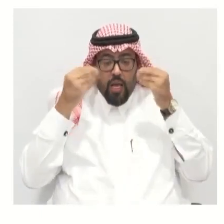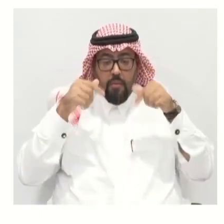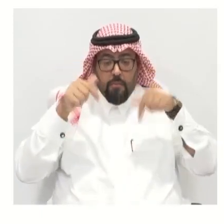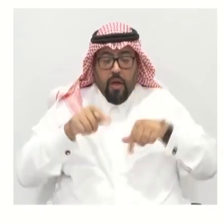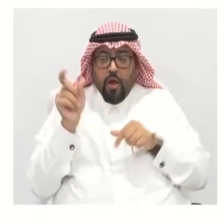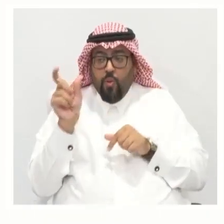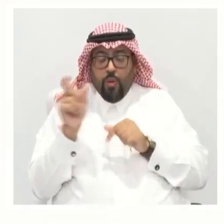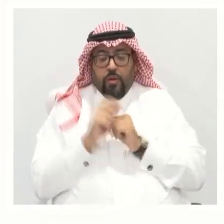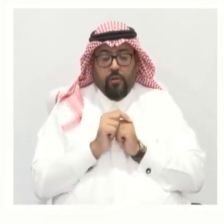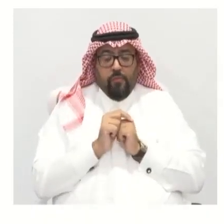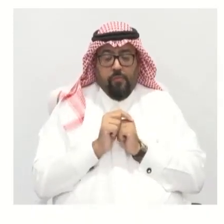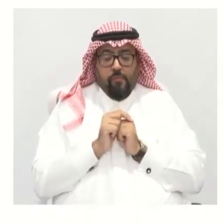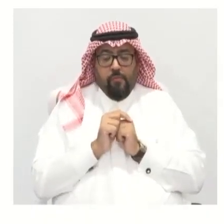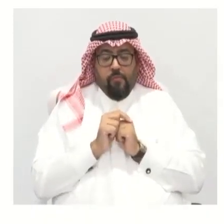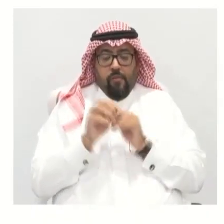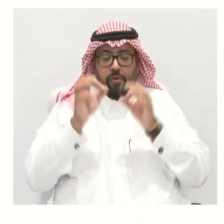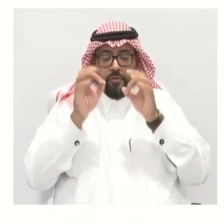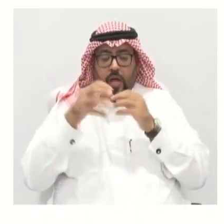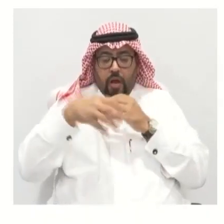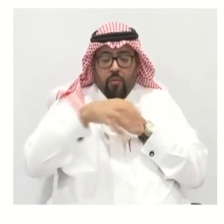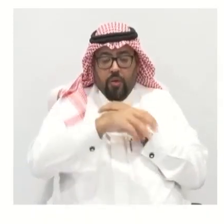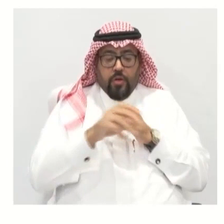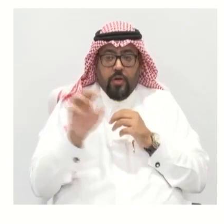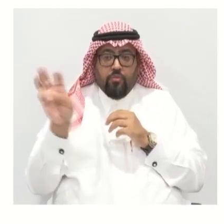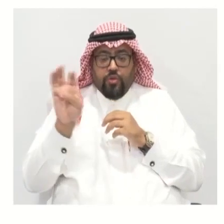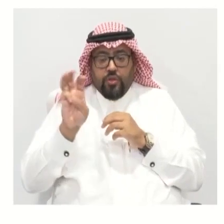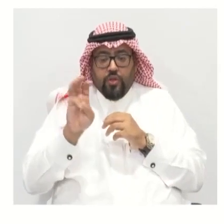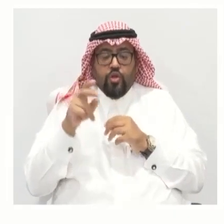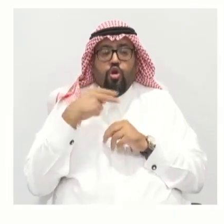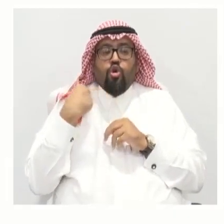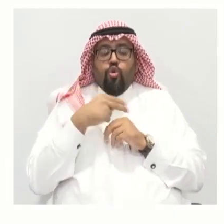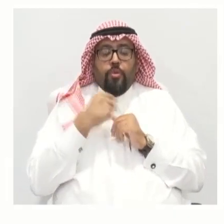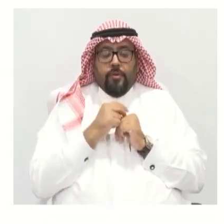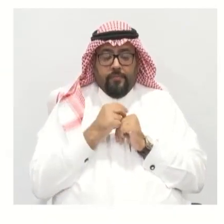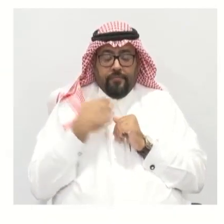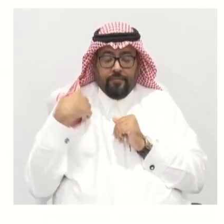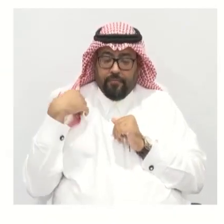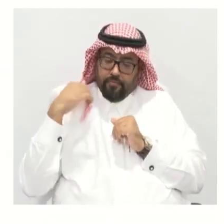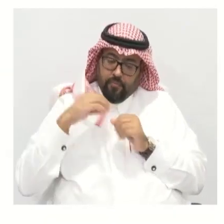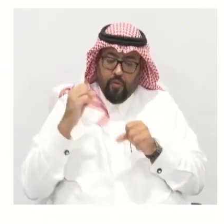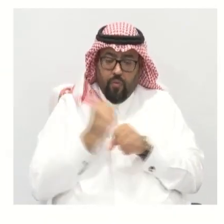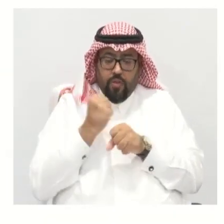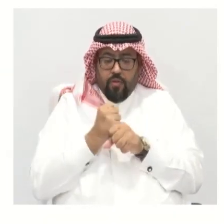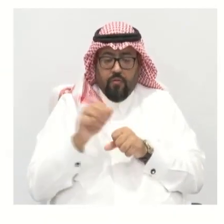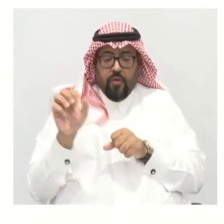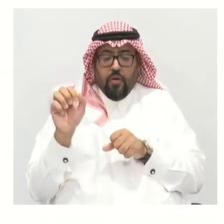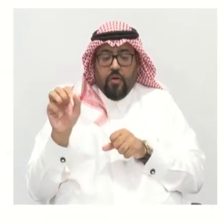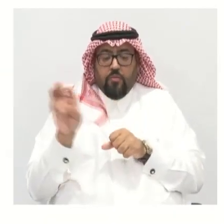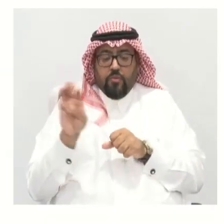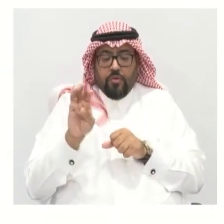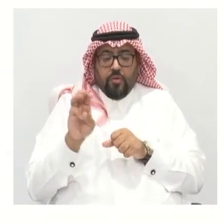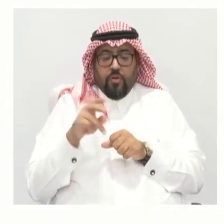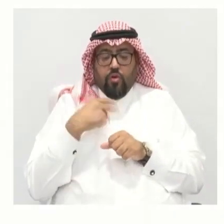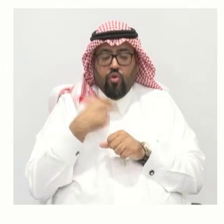هذه الوحده انواع المؤسسات الحكوميه وظائف المؤسسات